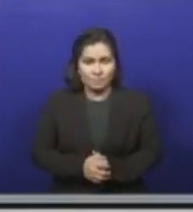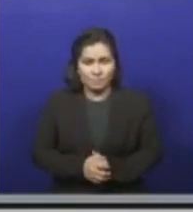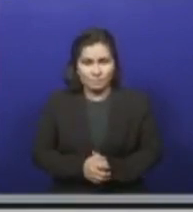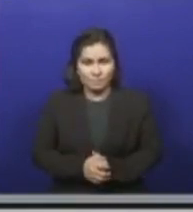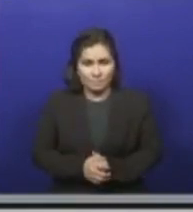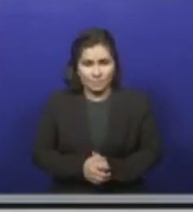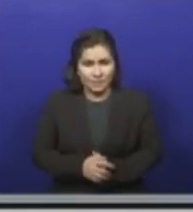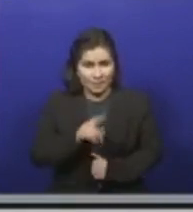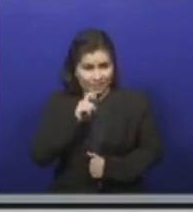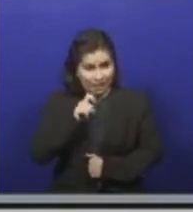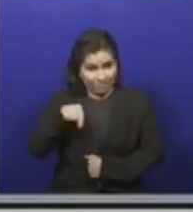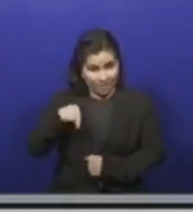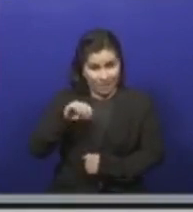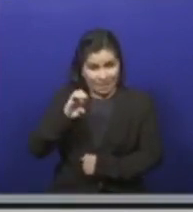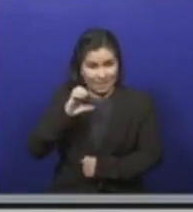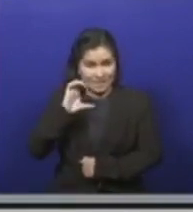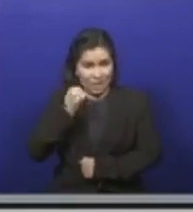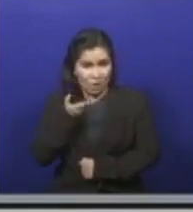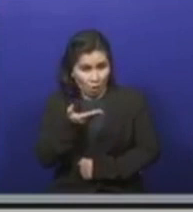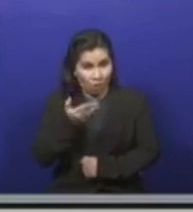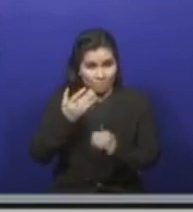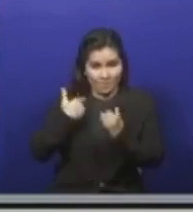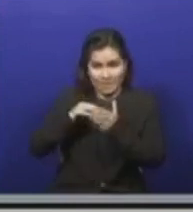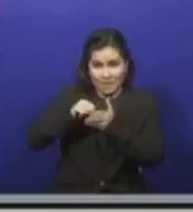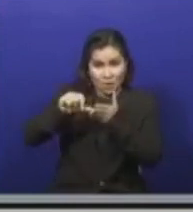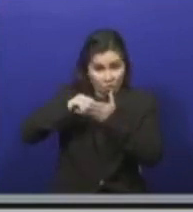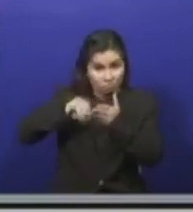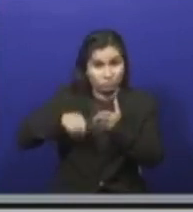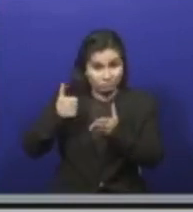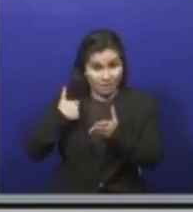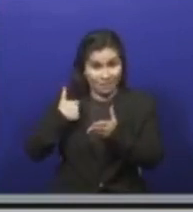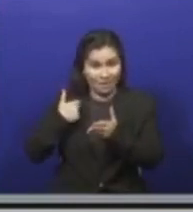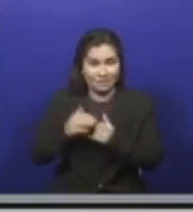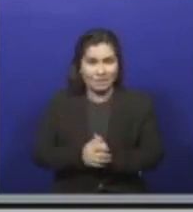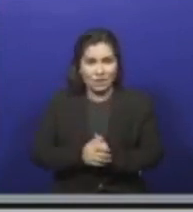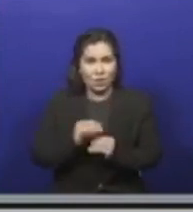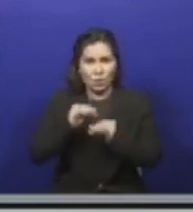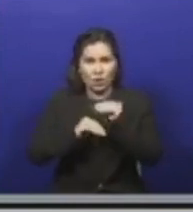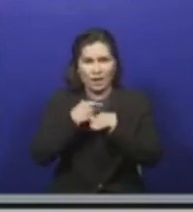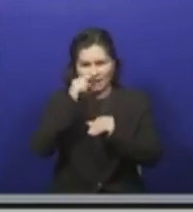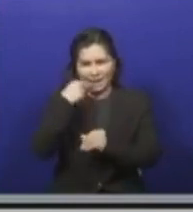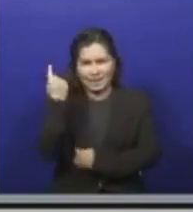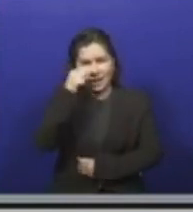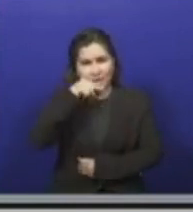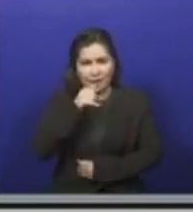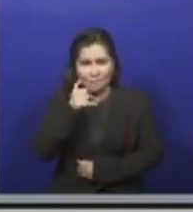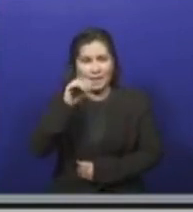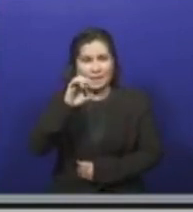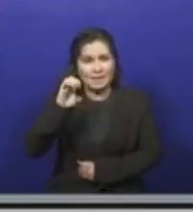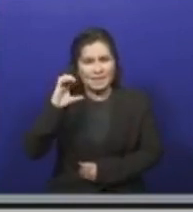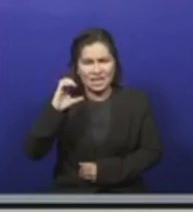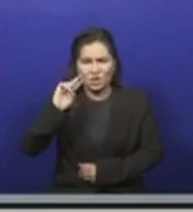ท่านกล้าตัดไหมครับหน่วยงานนี้ท่านกล้าตัดไหมครับโครงการไทยเที่ยวไทยไป EEC 26,000 ล้าน